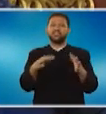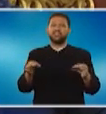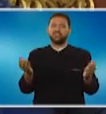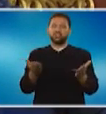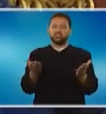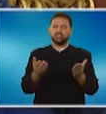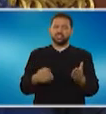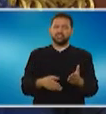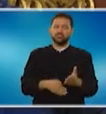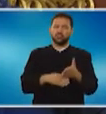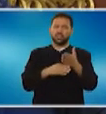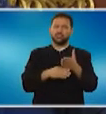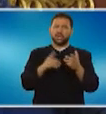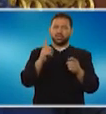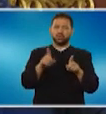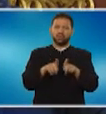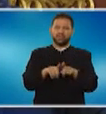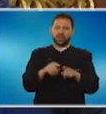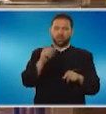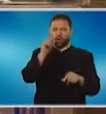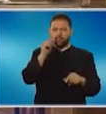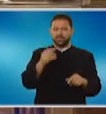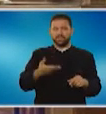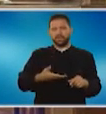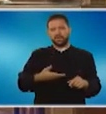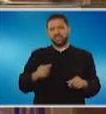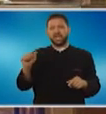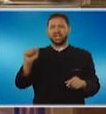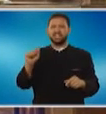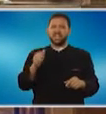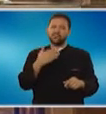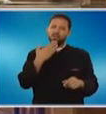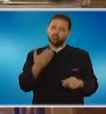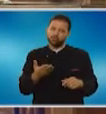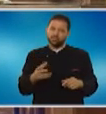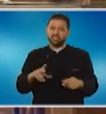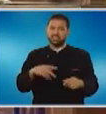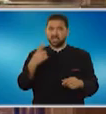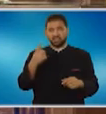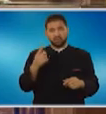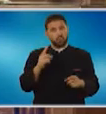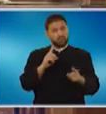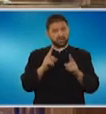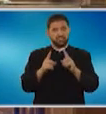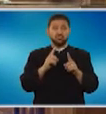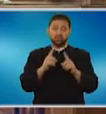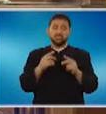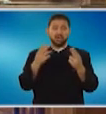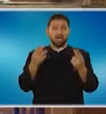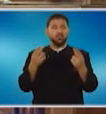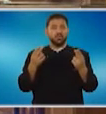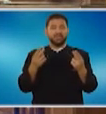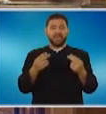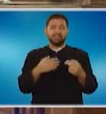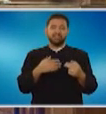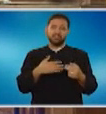și ne pot ajuta într-un mod extraordinar. Dacă ce începe, Părinte Adrian, vă mulțumesc. Este un subiect atât de